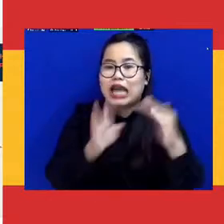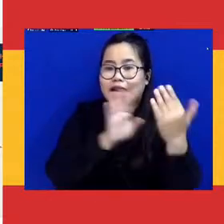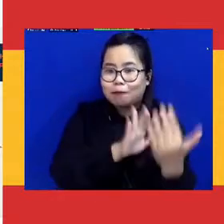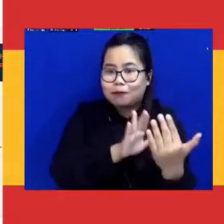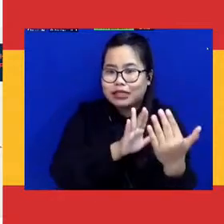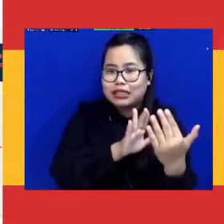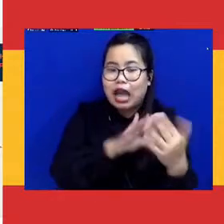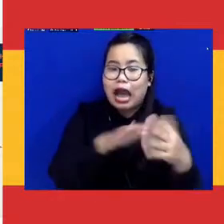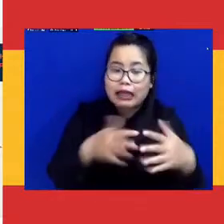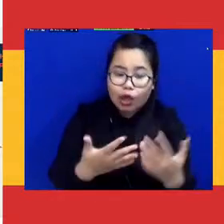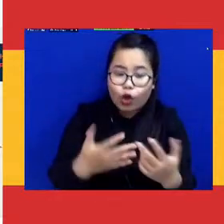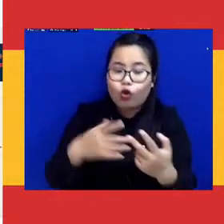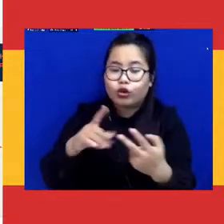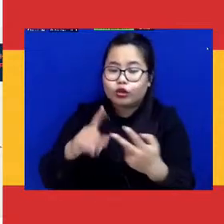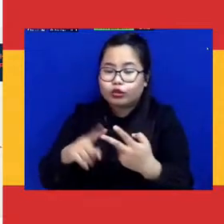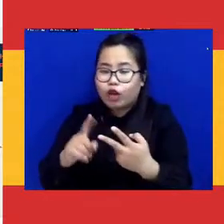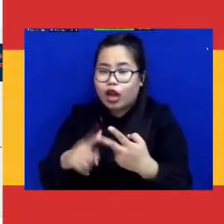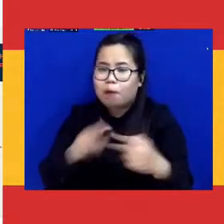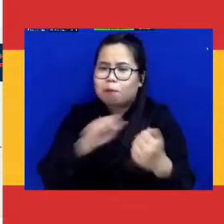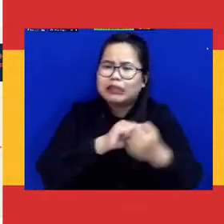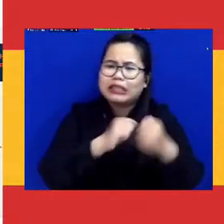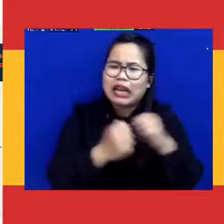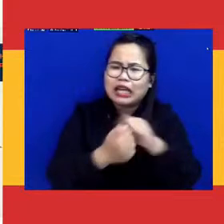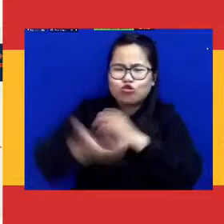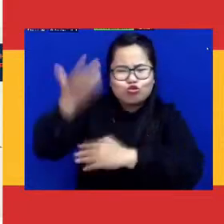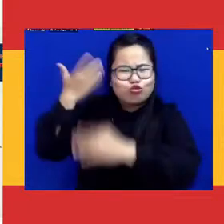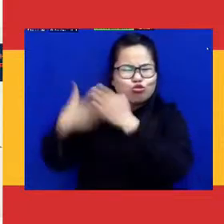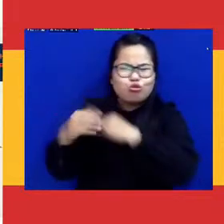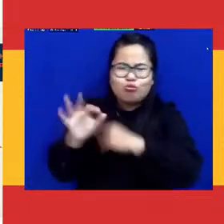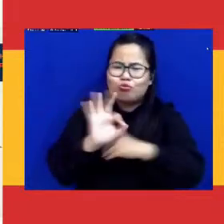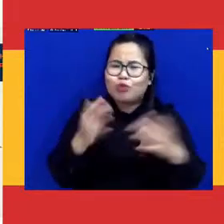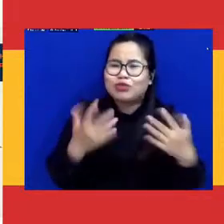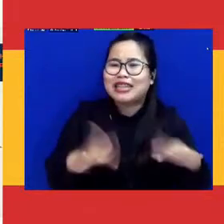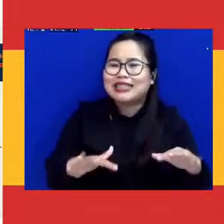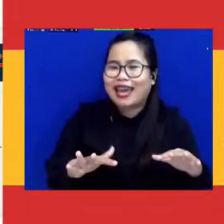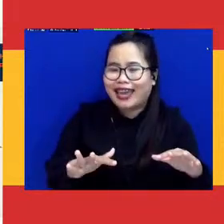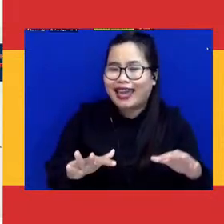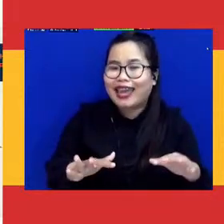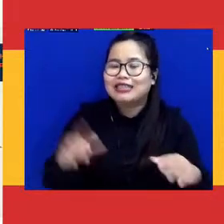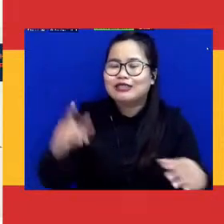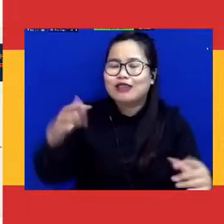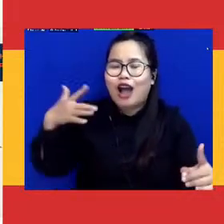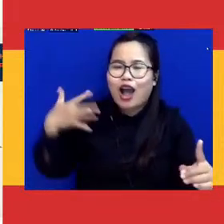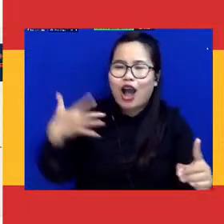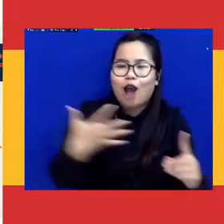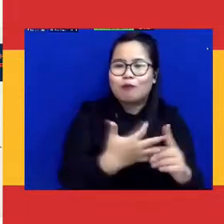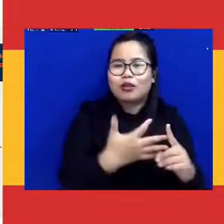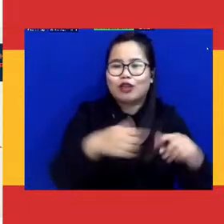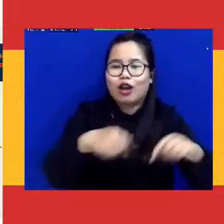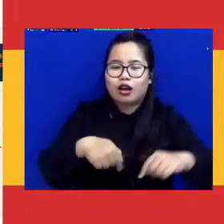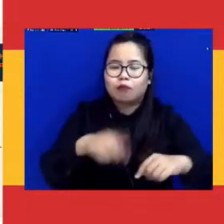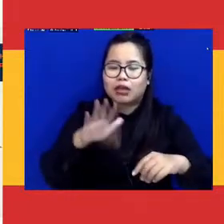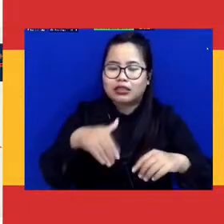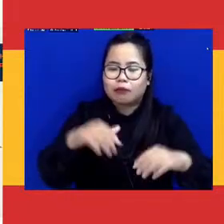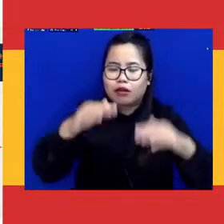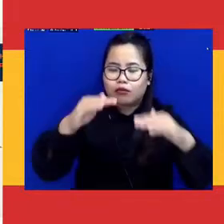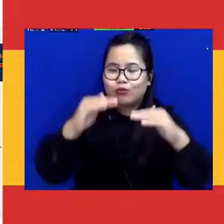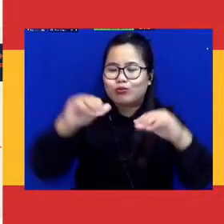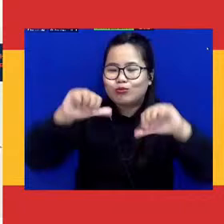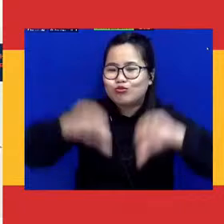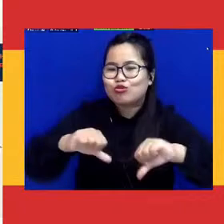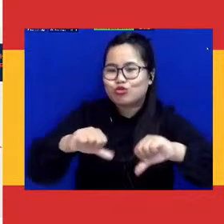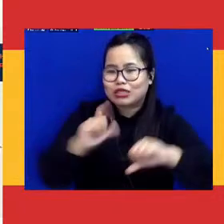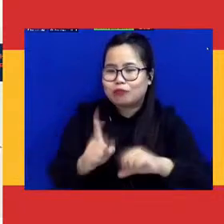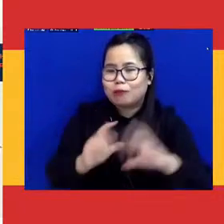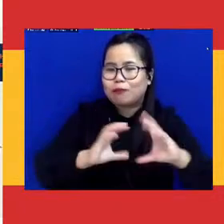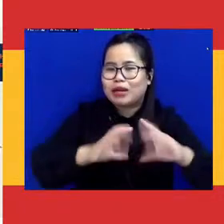atau masalah yang dari dulu nggak selesai-selesai, sampai sekarang tambah buruk karena pandemi, atau masalah